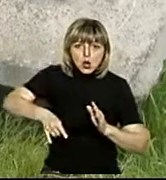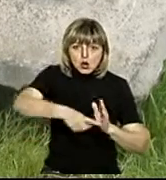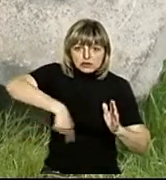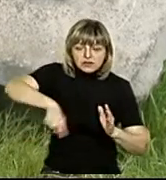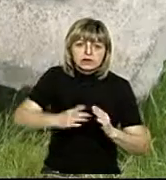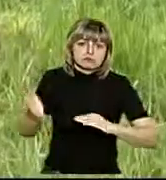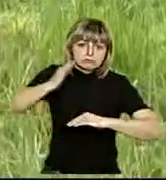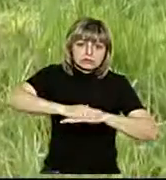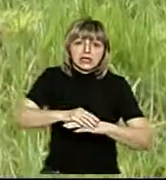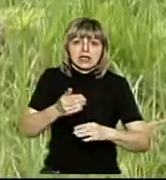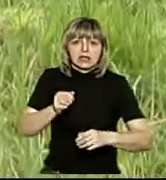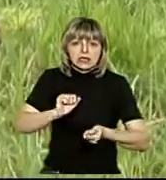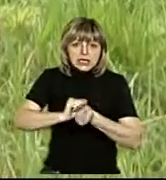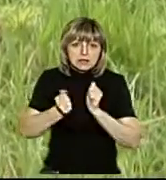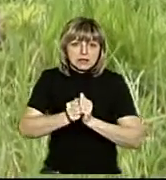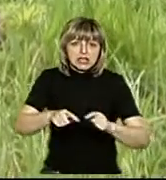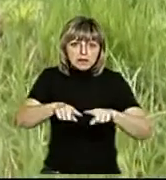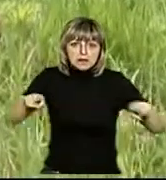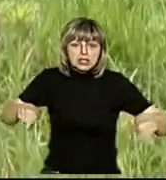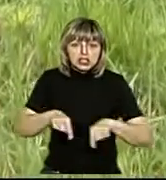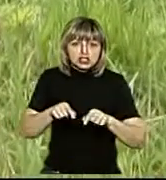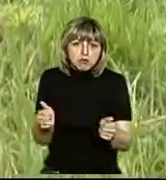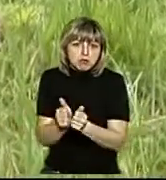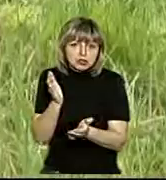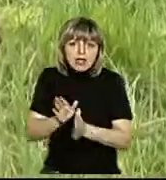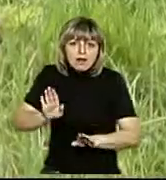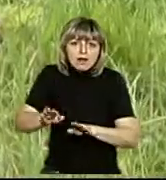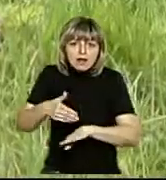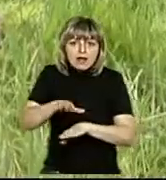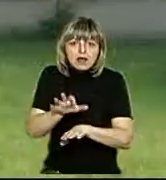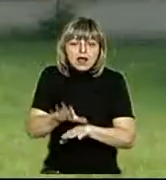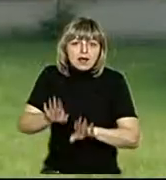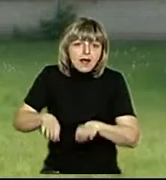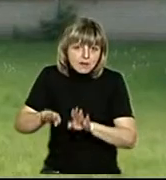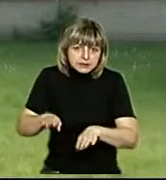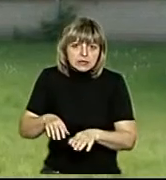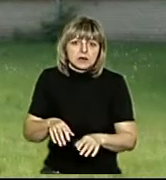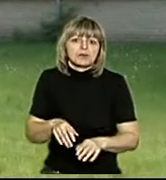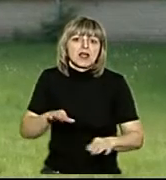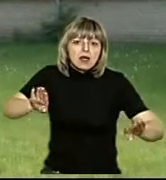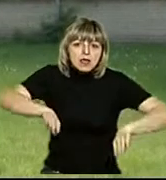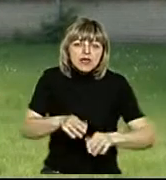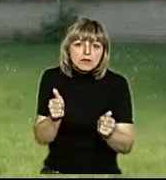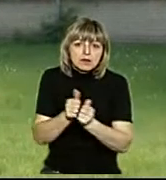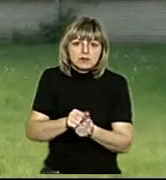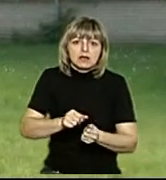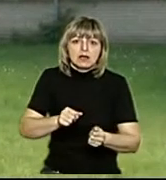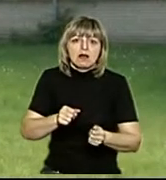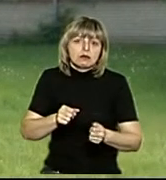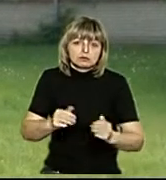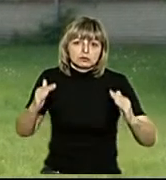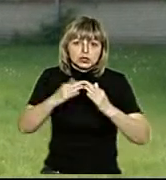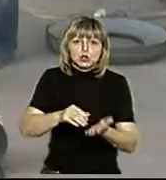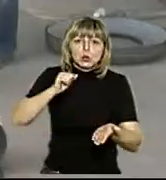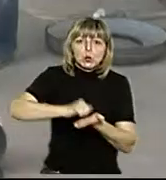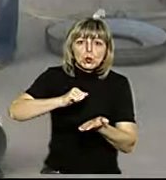зараз закритий бетонним щитом. Поруч – капці жінки. Вигрібна яма біля приміщення друкарні. Керівництва на місці не було. Юрій